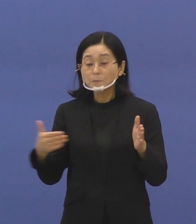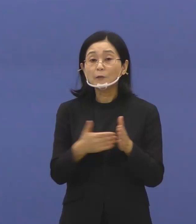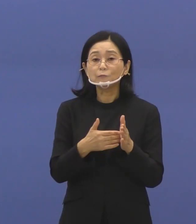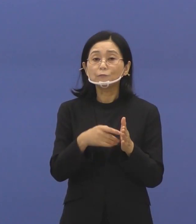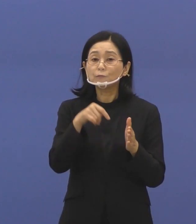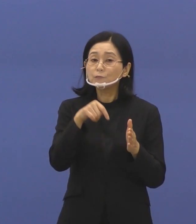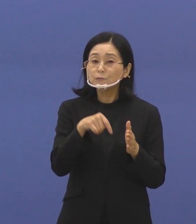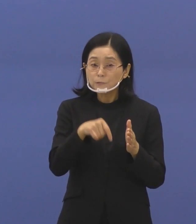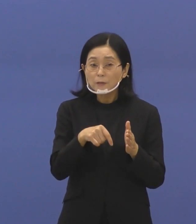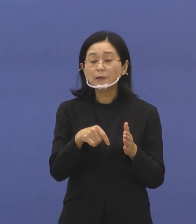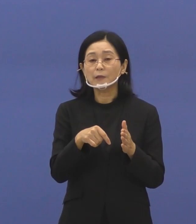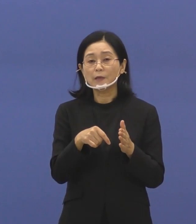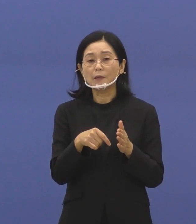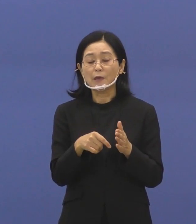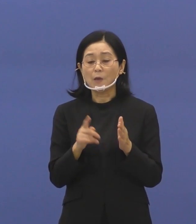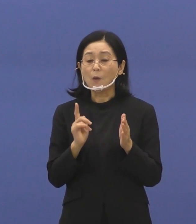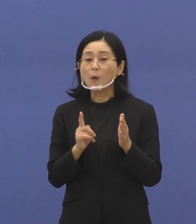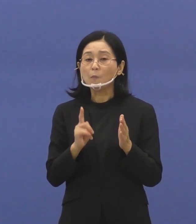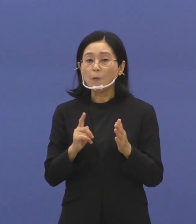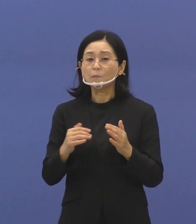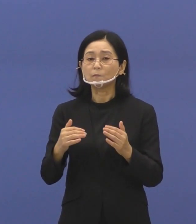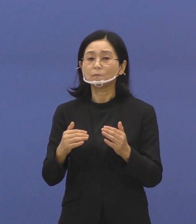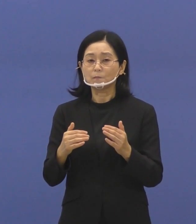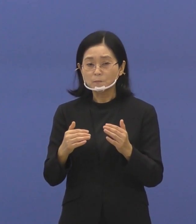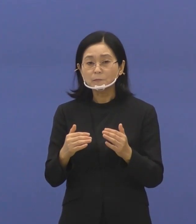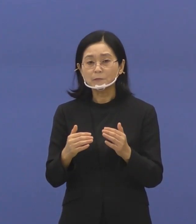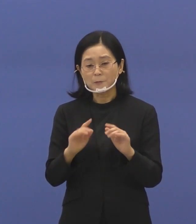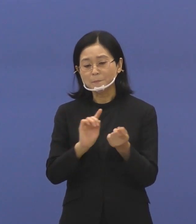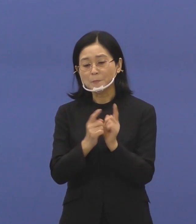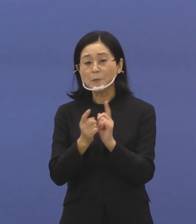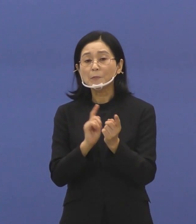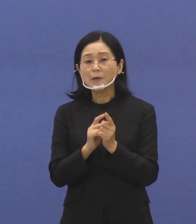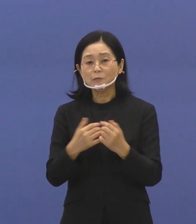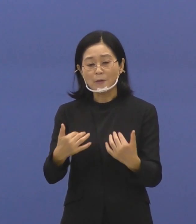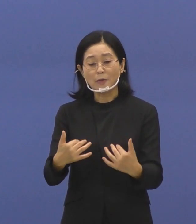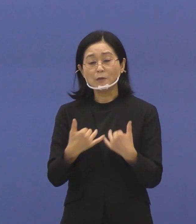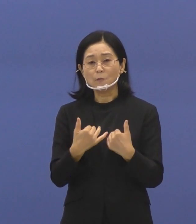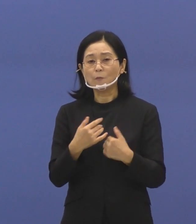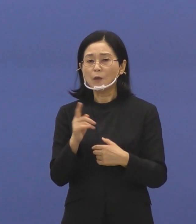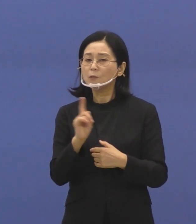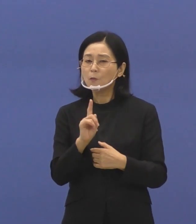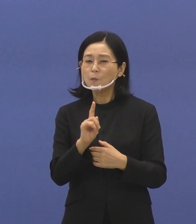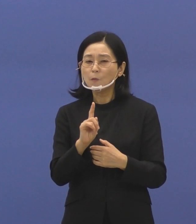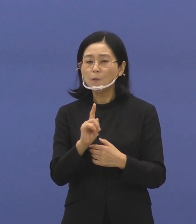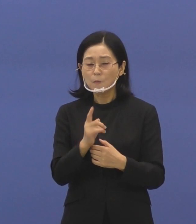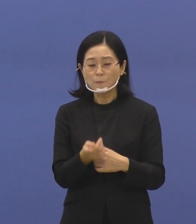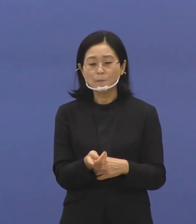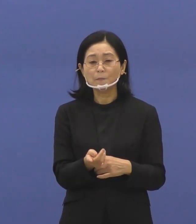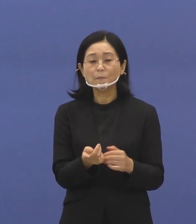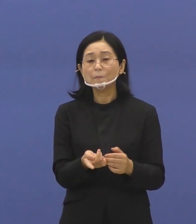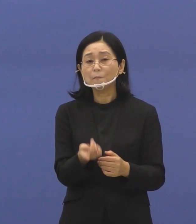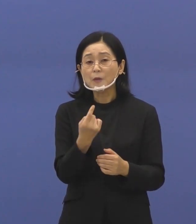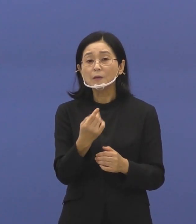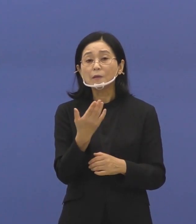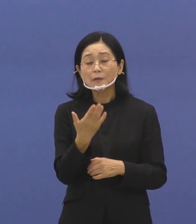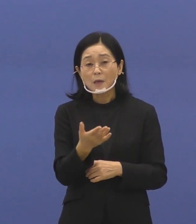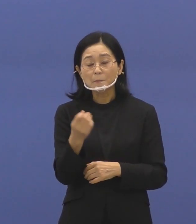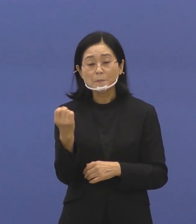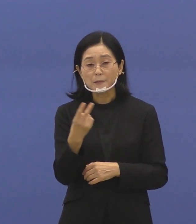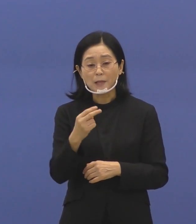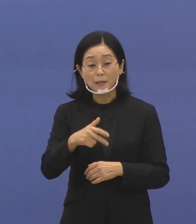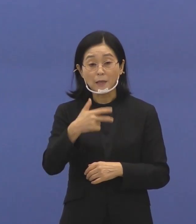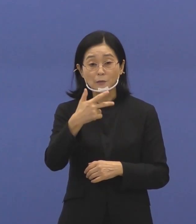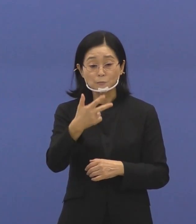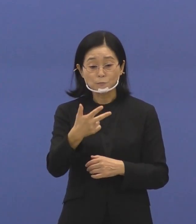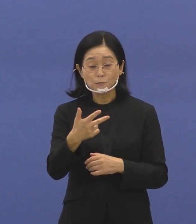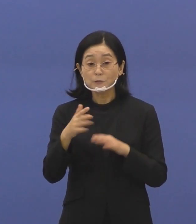のお盆シーズンの影響というのがどう出てくるか、そして来週に入ってこの学校が